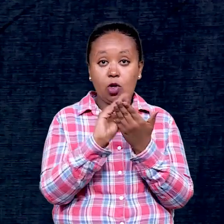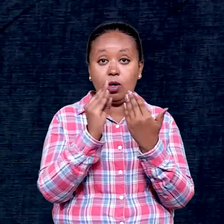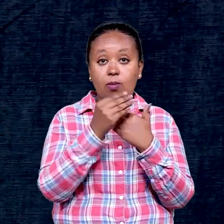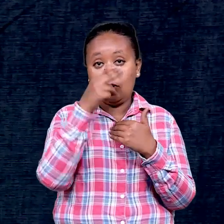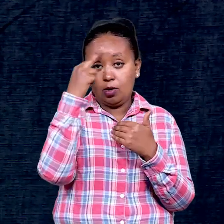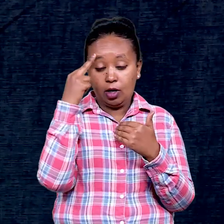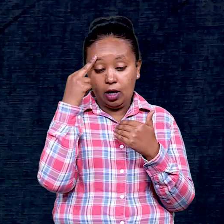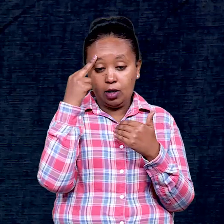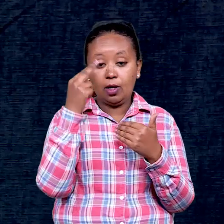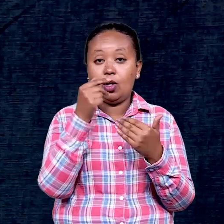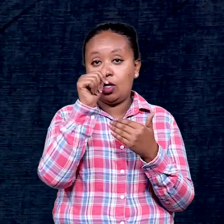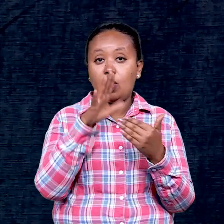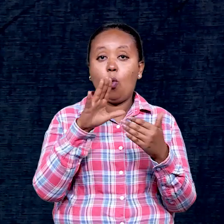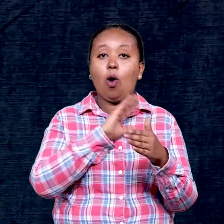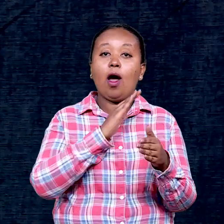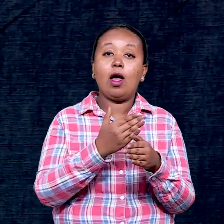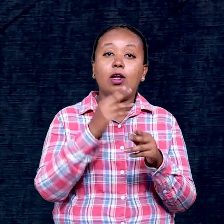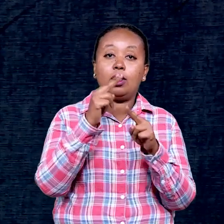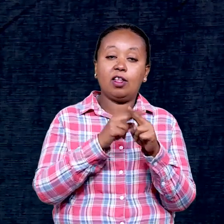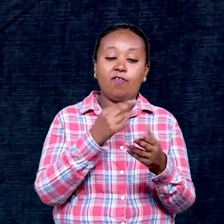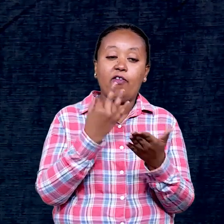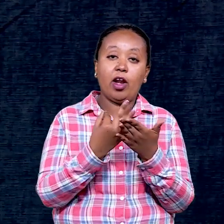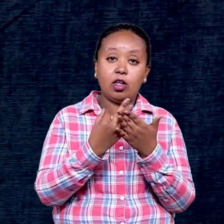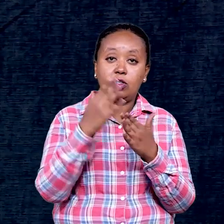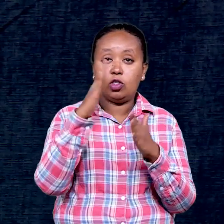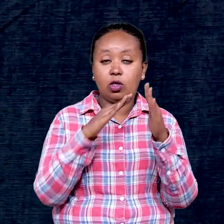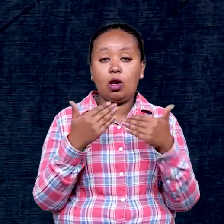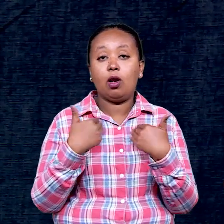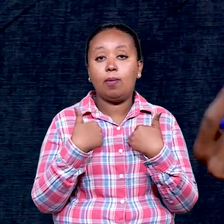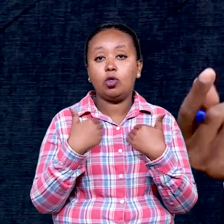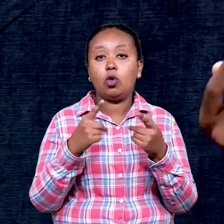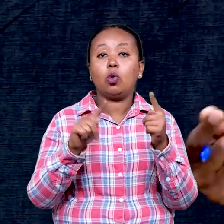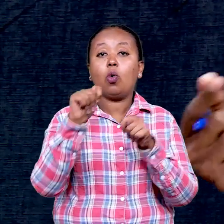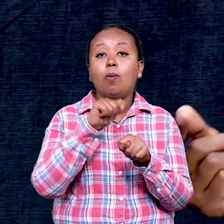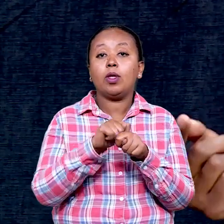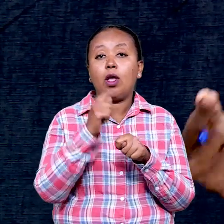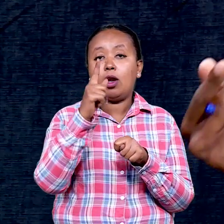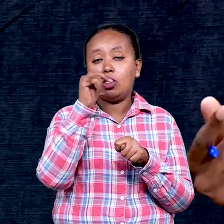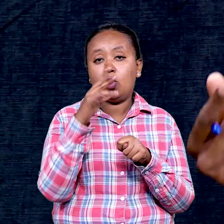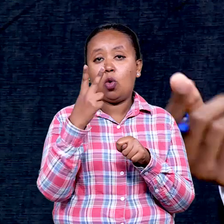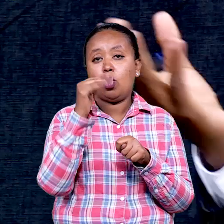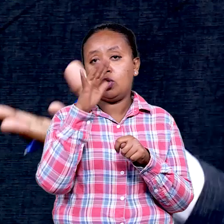ምክንያት። ስለዚህ የሰው ኃይል እጥረት አለባቸው፣ የፋይናንስ እጥረት አለባቸው። ተቋማቱም የአንድ ሰው ወይ